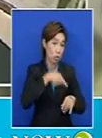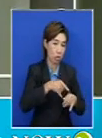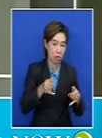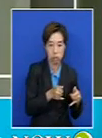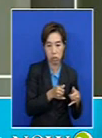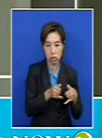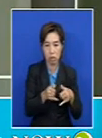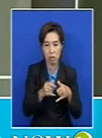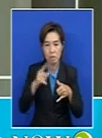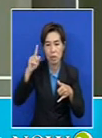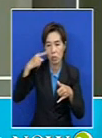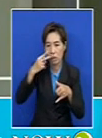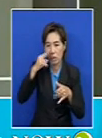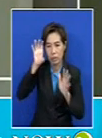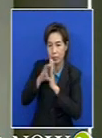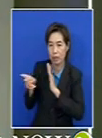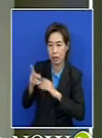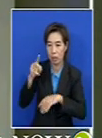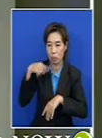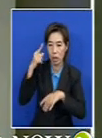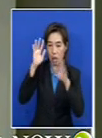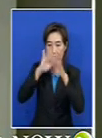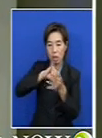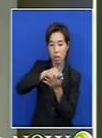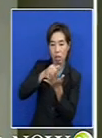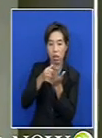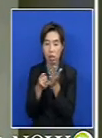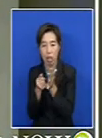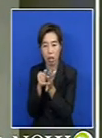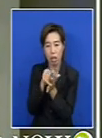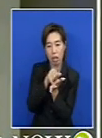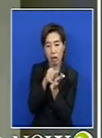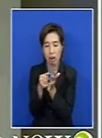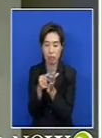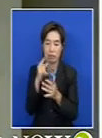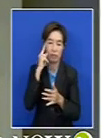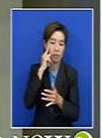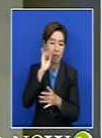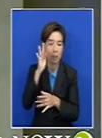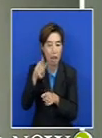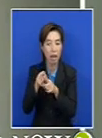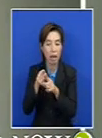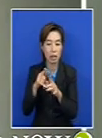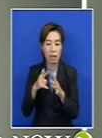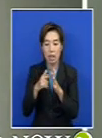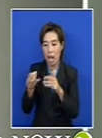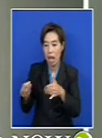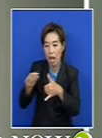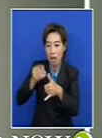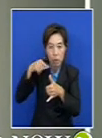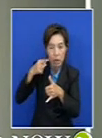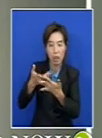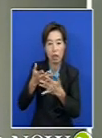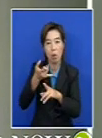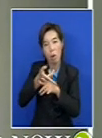สภาพดูแล้วไม่น่าจะสามารถช่วยเหลือตัวเองได ้ค่ะ น่าจะถูกมอมยามาหรือไม่ก็เมาจนขาดส